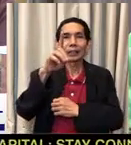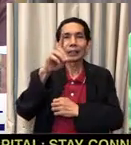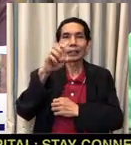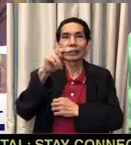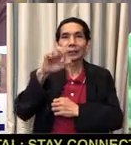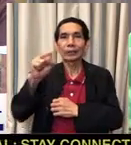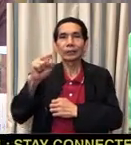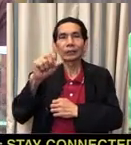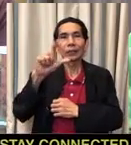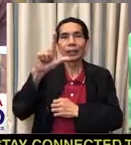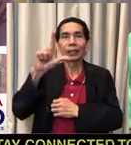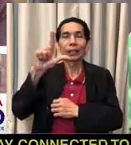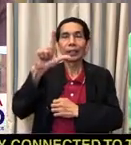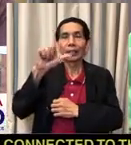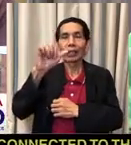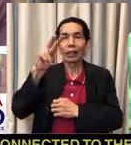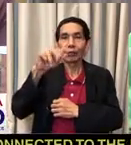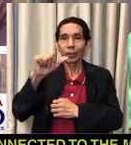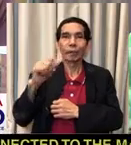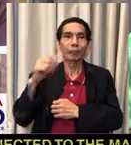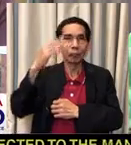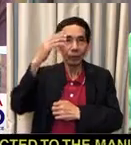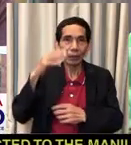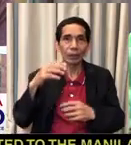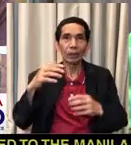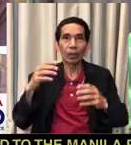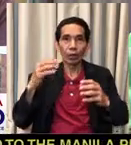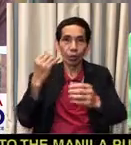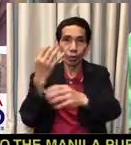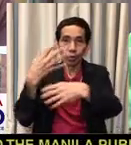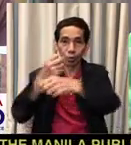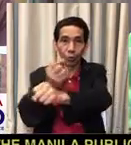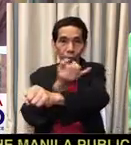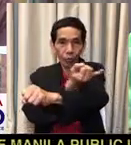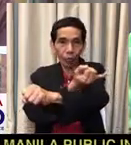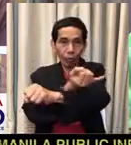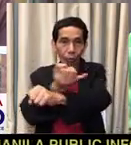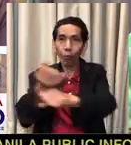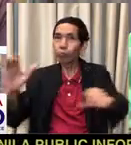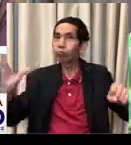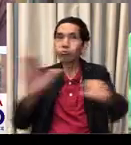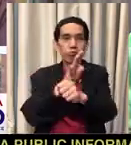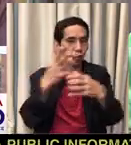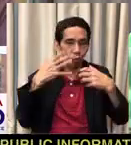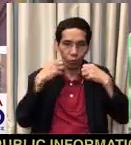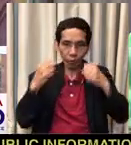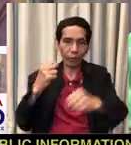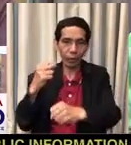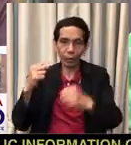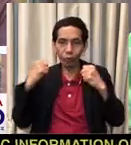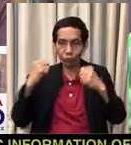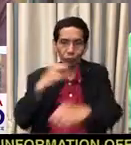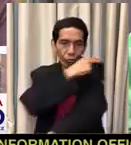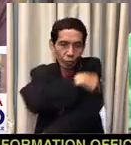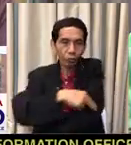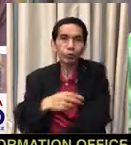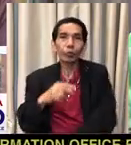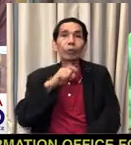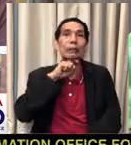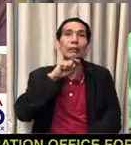yung kapatid ni Honey, na dumisenyo ng fully air-conditioned hospital. Sabi ko, gusto ko